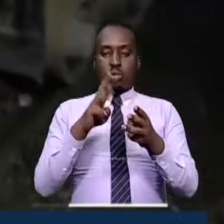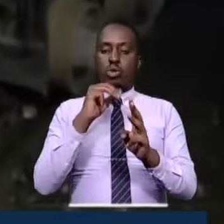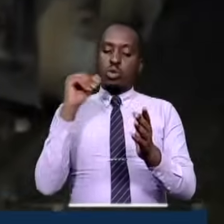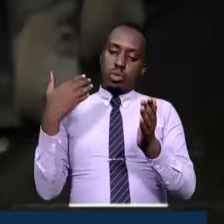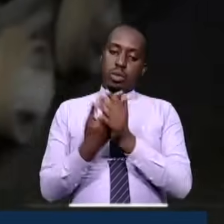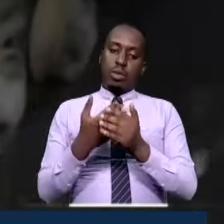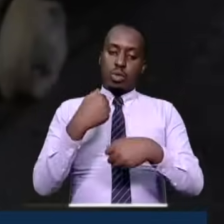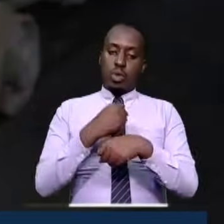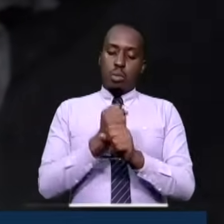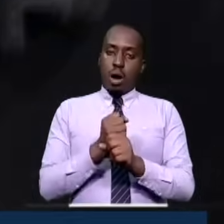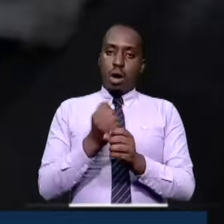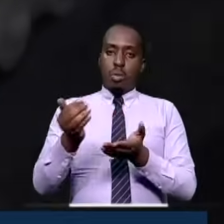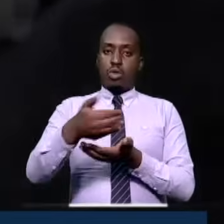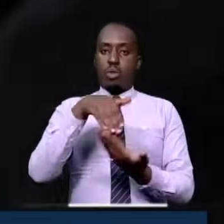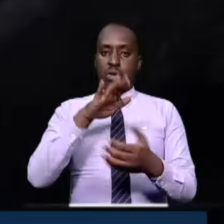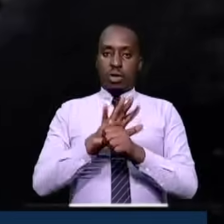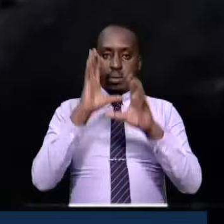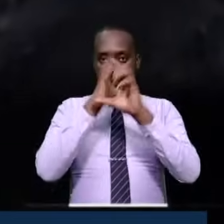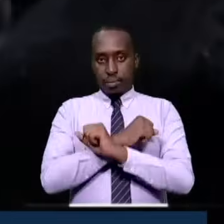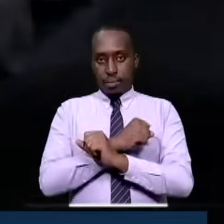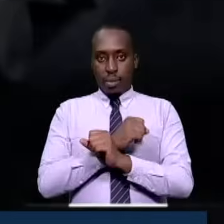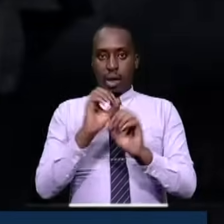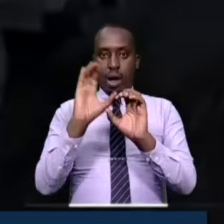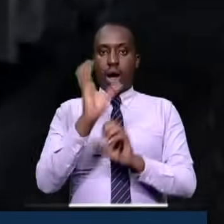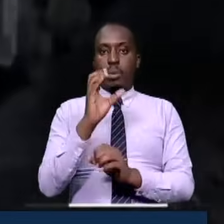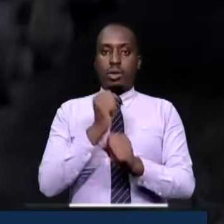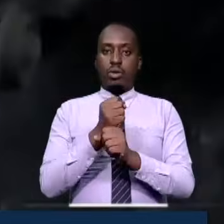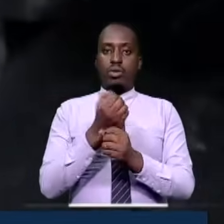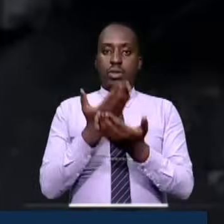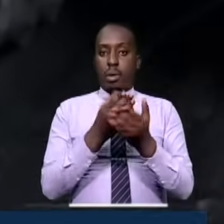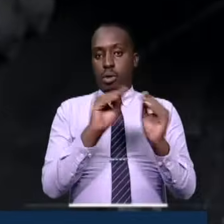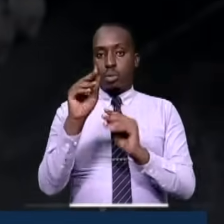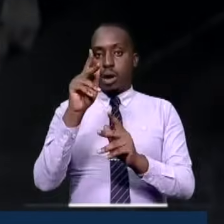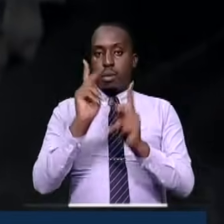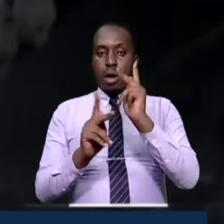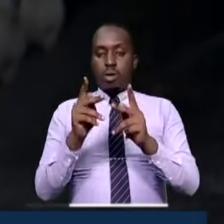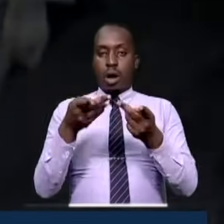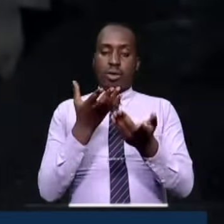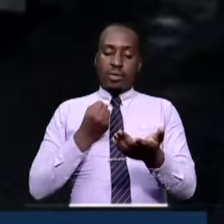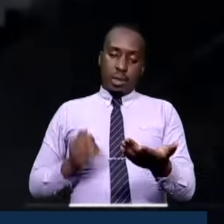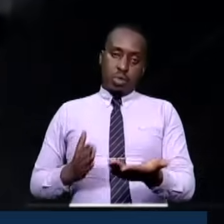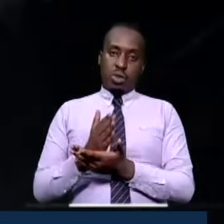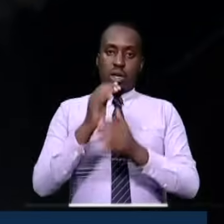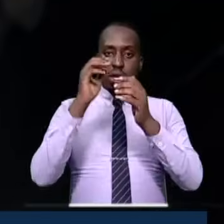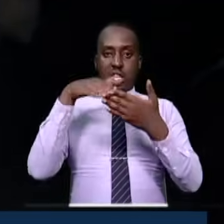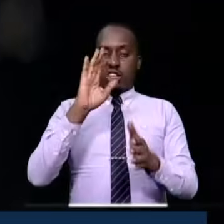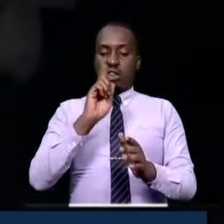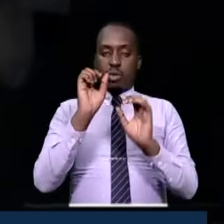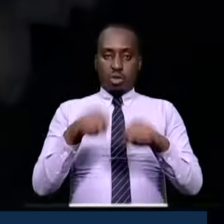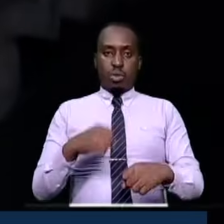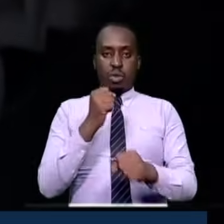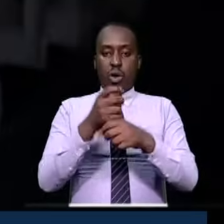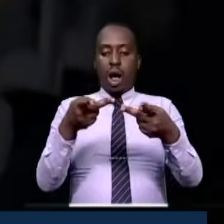bituma umusaruro mwinshi utakara. Sosiyete z'ubucukuzi zisabwa kwimura abantu aho zifitiye impushya inyinshi n'izishoboye zikora ahantu